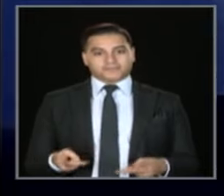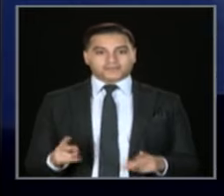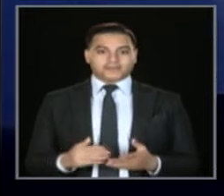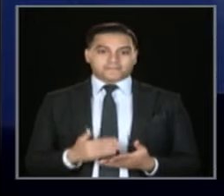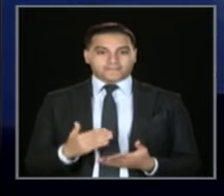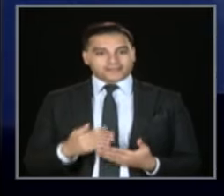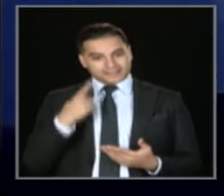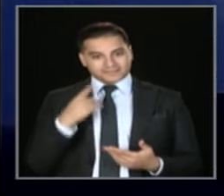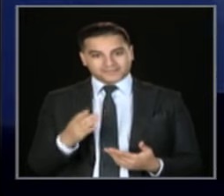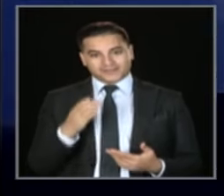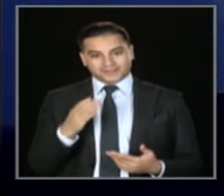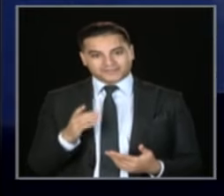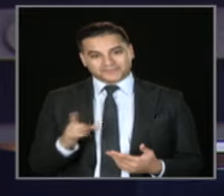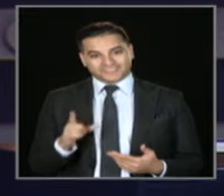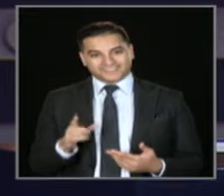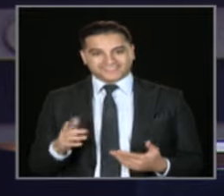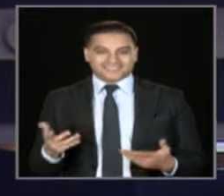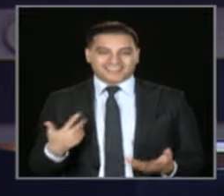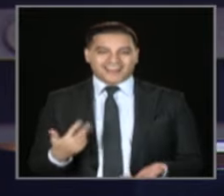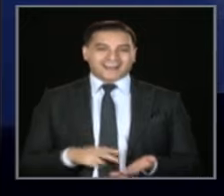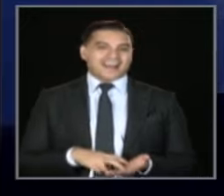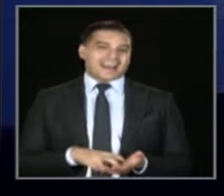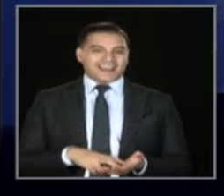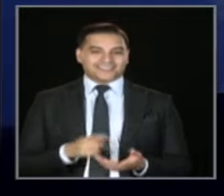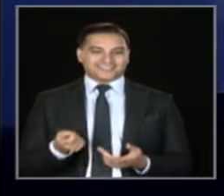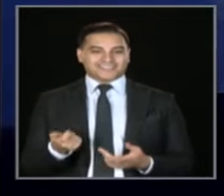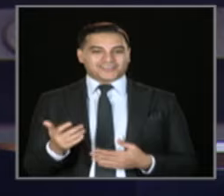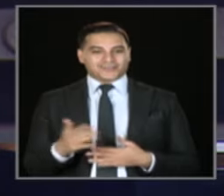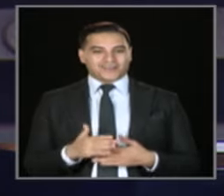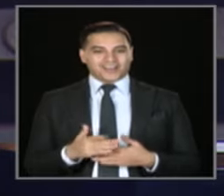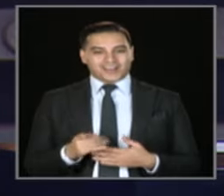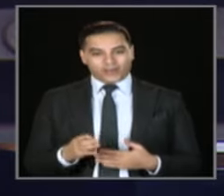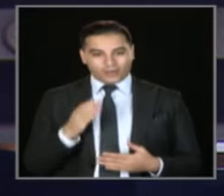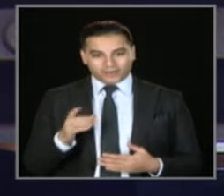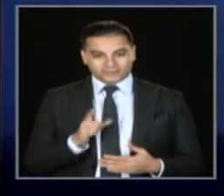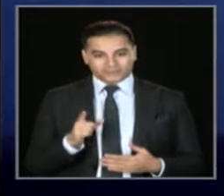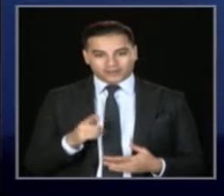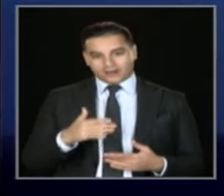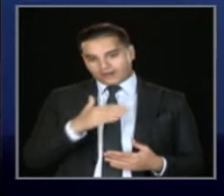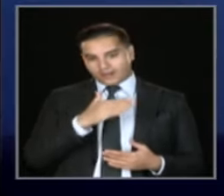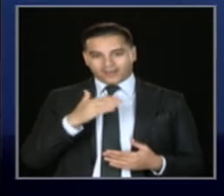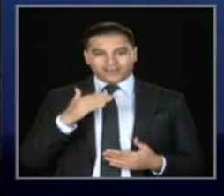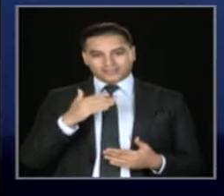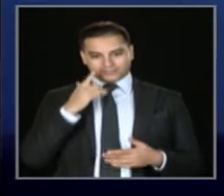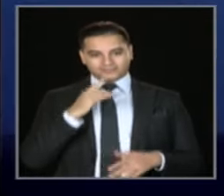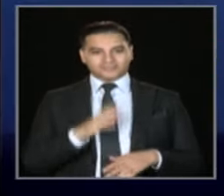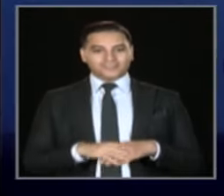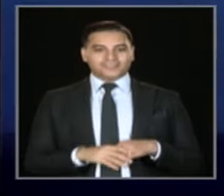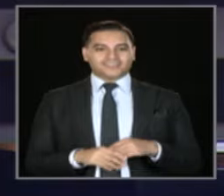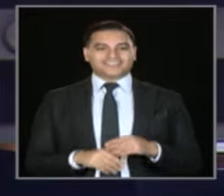صح؟ يا خوف يا بدران، لو جاوبته صح اتزغرط.